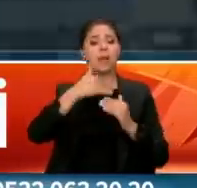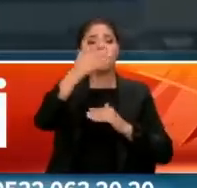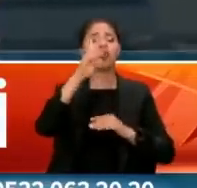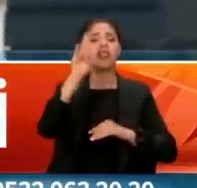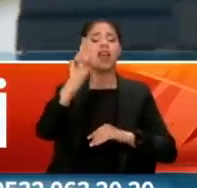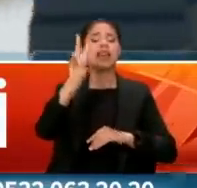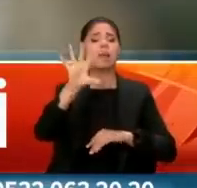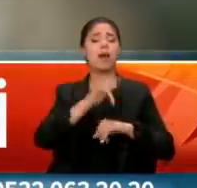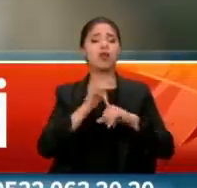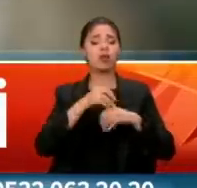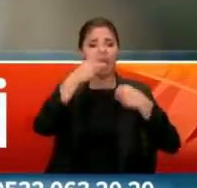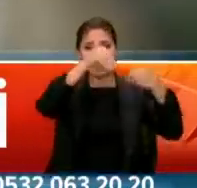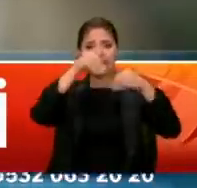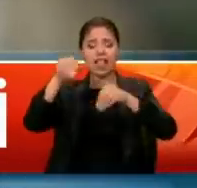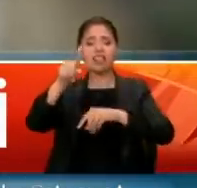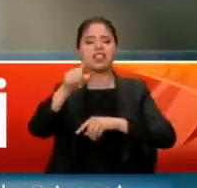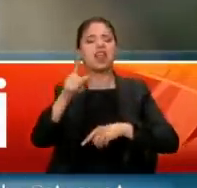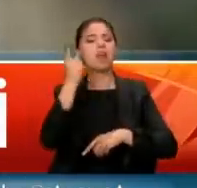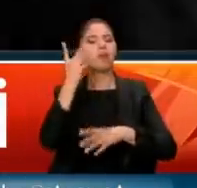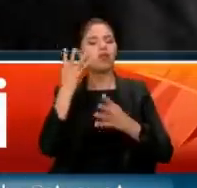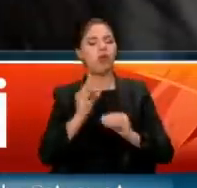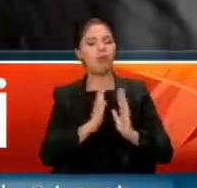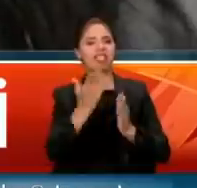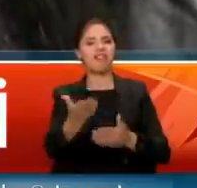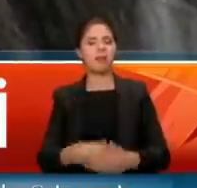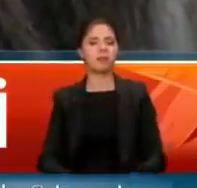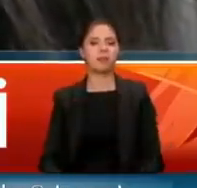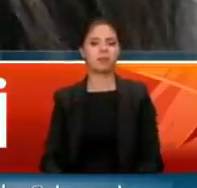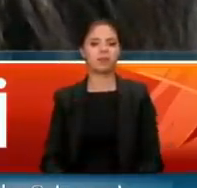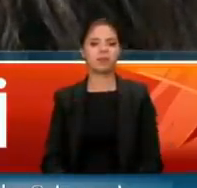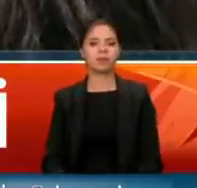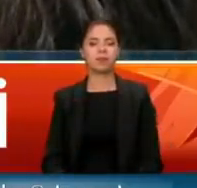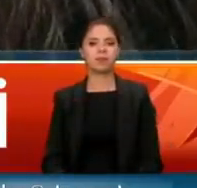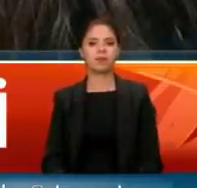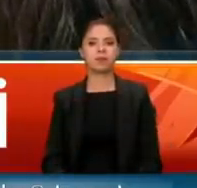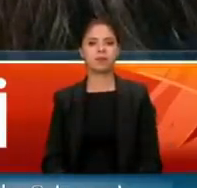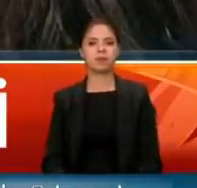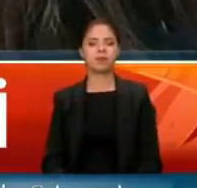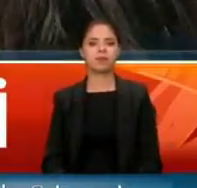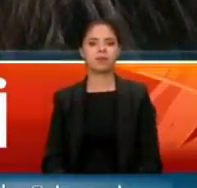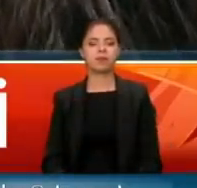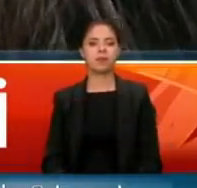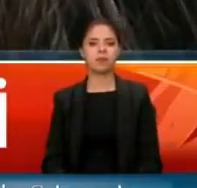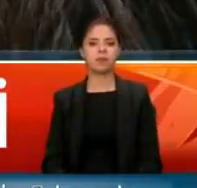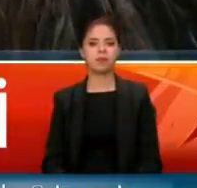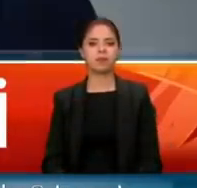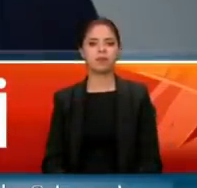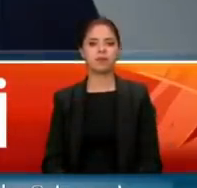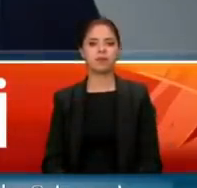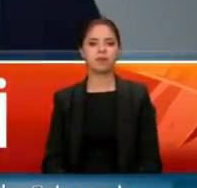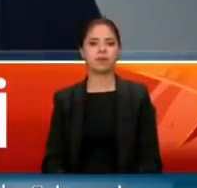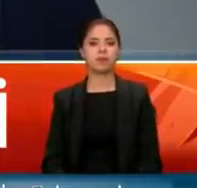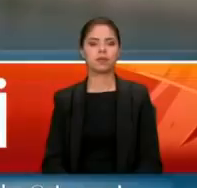ülkeye daha satılarak adından söz ettirmeye devam ediyor. Ni aunque el mismísimo Dios me lo pidiera, yo caminaría de tu